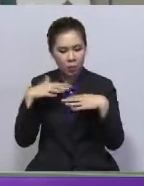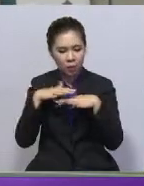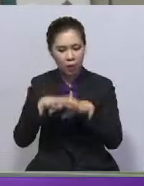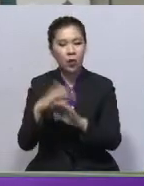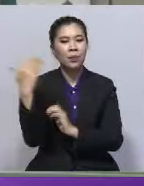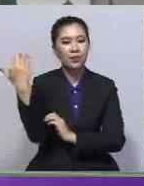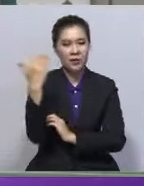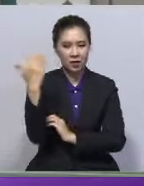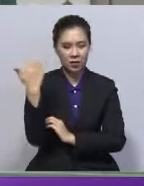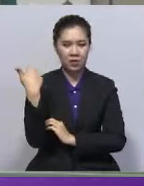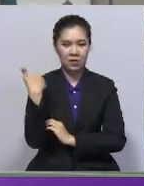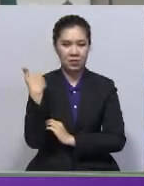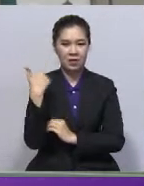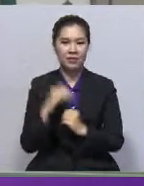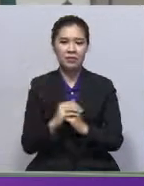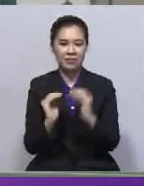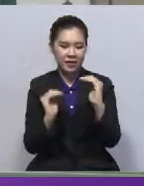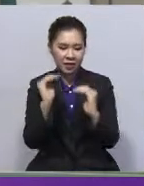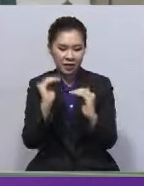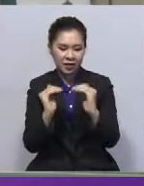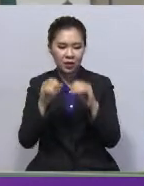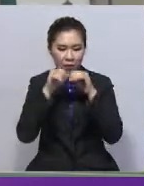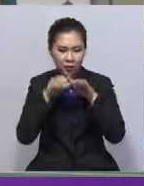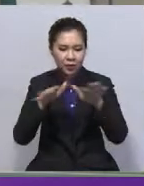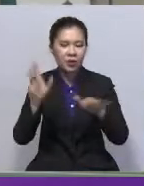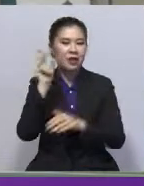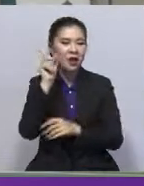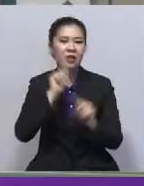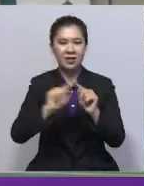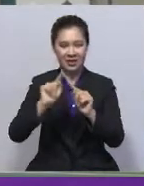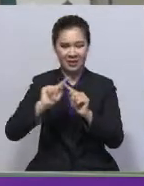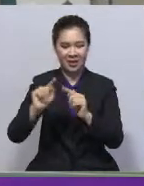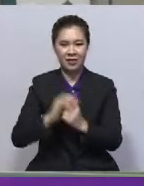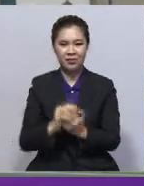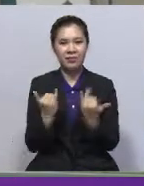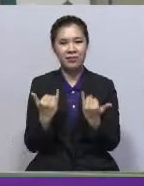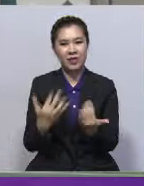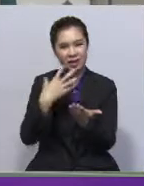ทรทัศน์แห่งประเทศไทยเพื่อเป็นการลดความเหลื่อมล้ำในการนำเสนอข้อมูลข่าวสารครับอันนี้คือบรรยากาศ